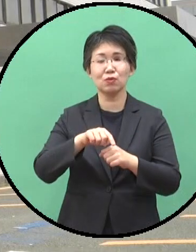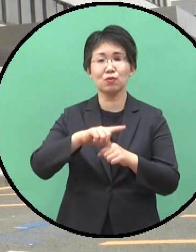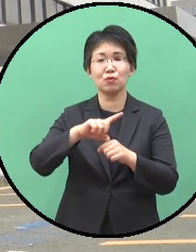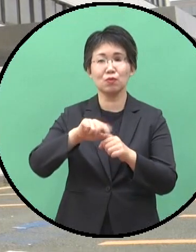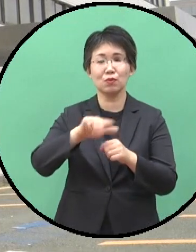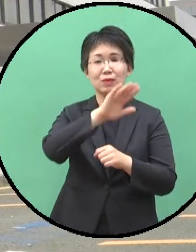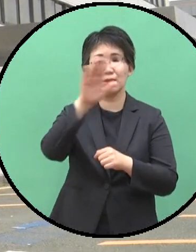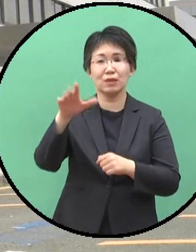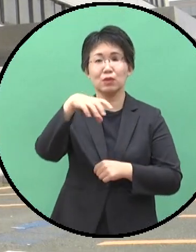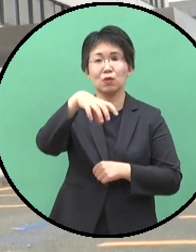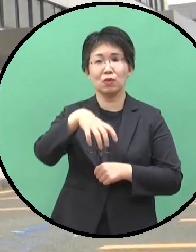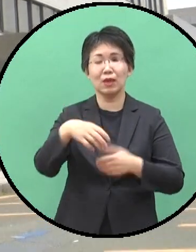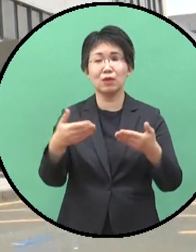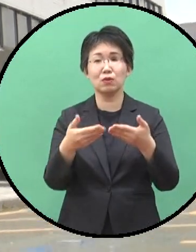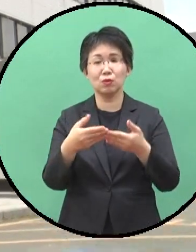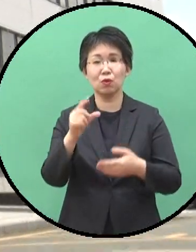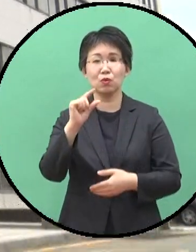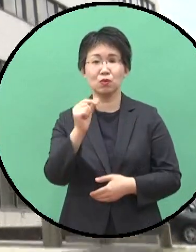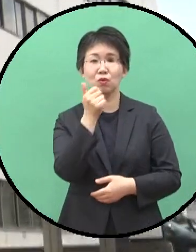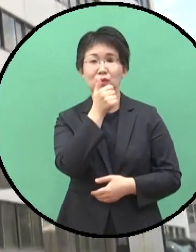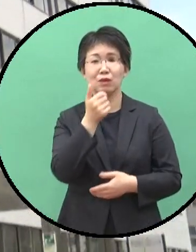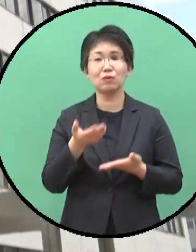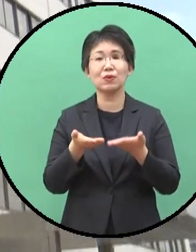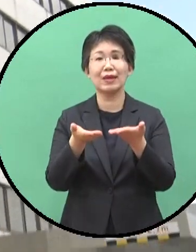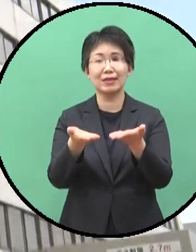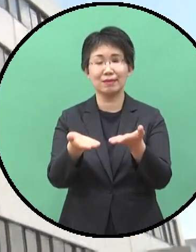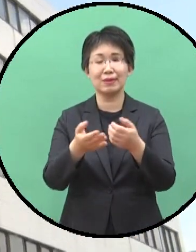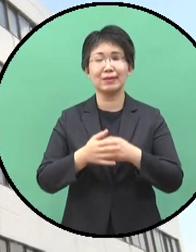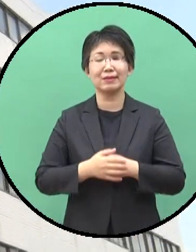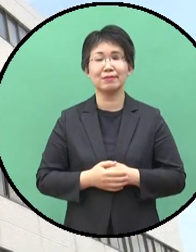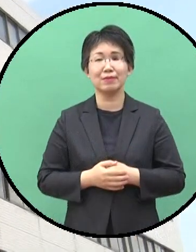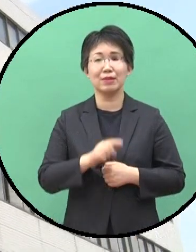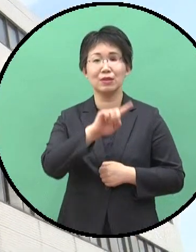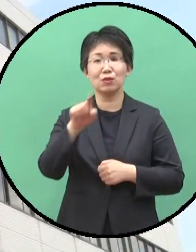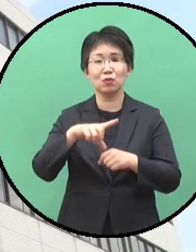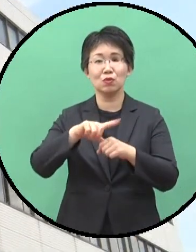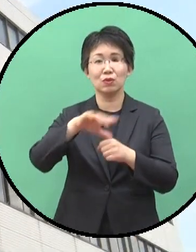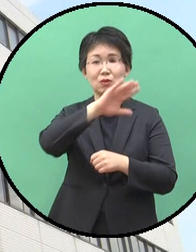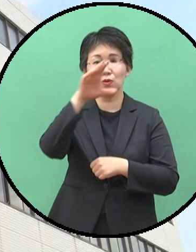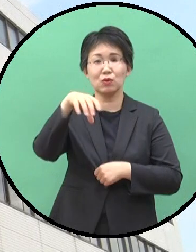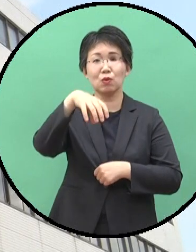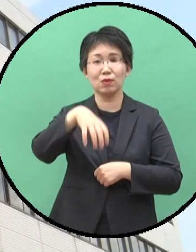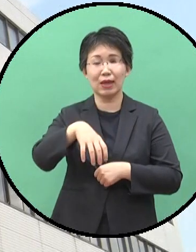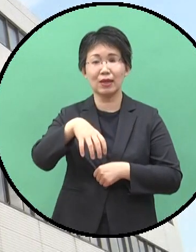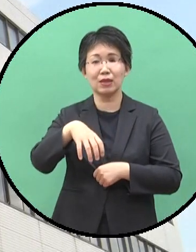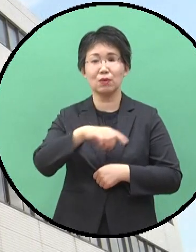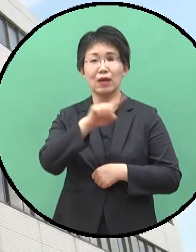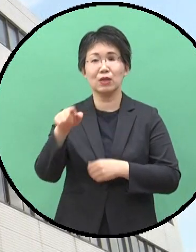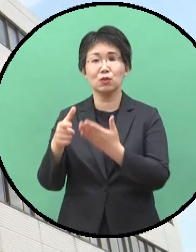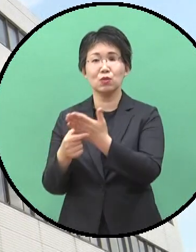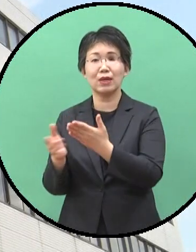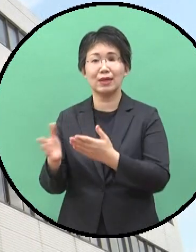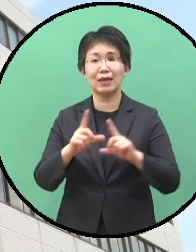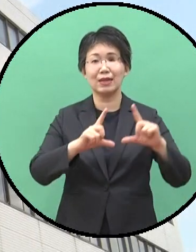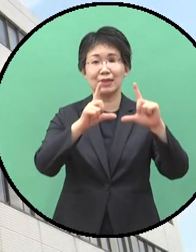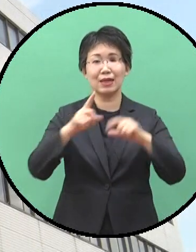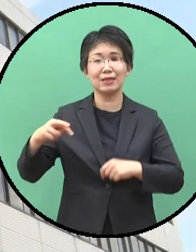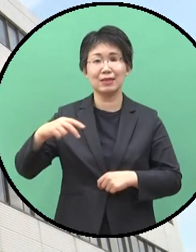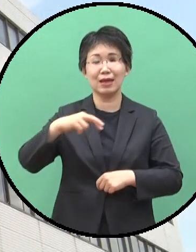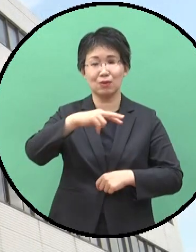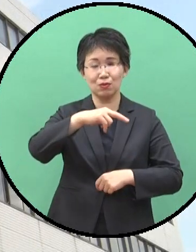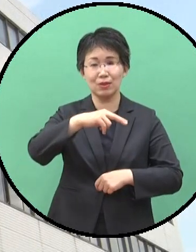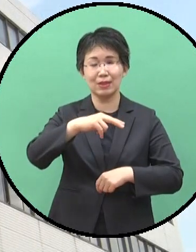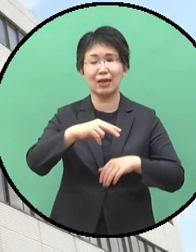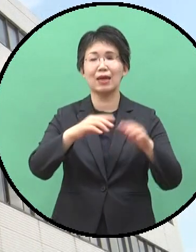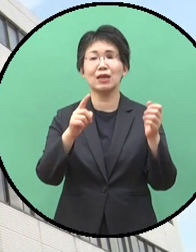津地方気象台のお仕事を少しだけご紹介します。津地方気象台は津駅から東の方に歩